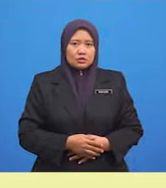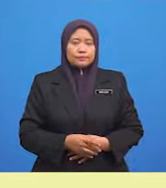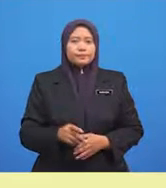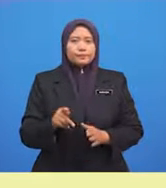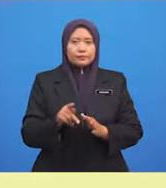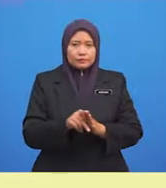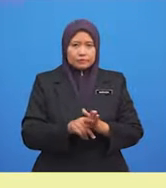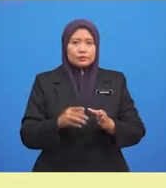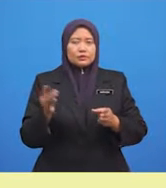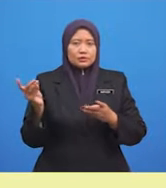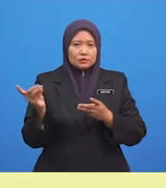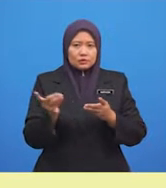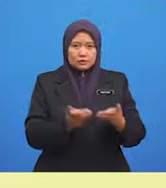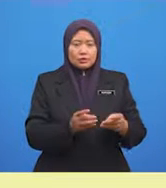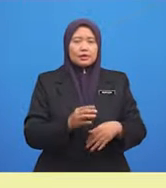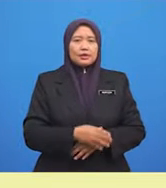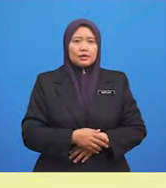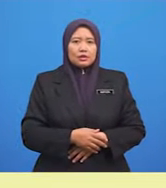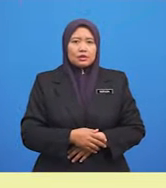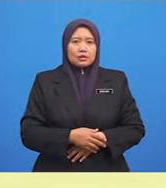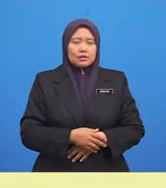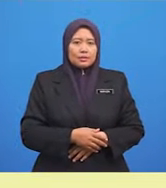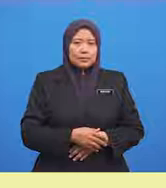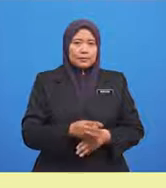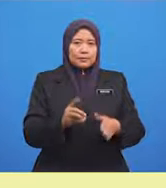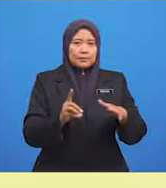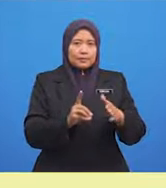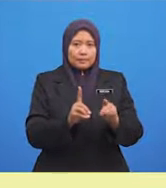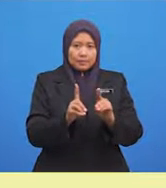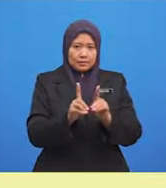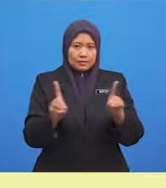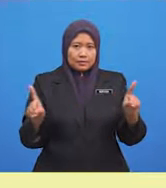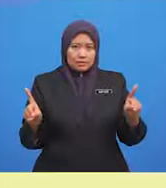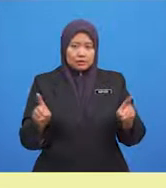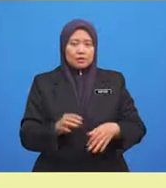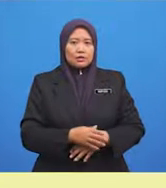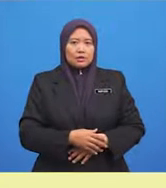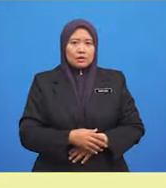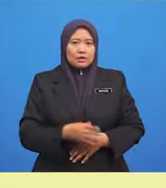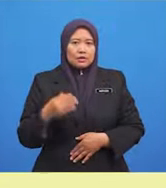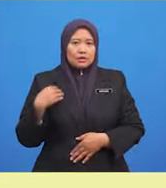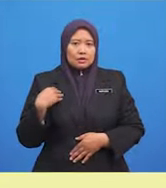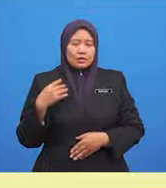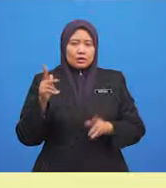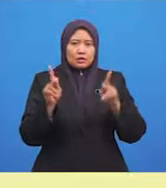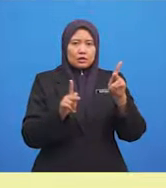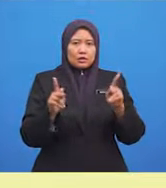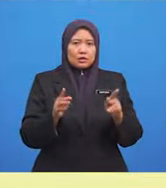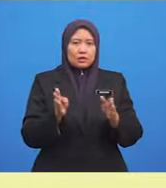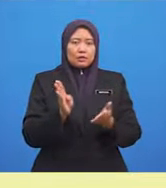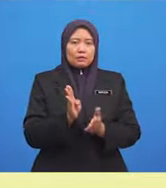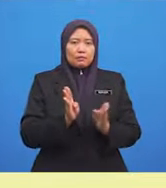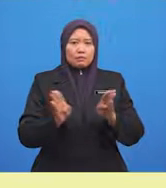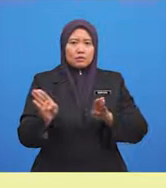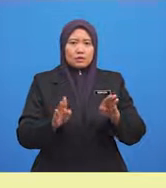kereta, bas dan lori. Kemudian, kenderaan di laut yang terdiri dari kapal